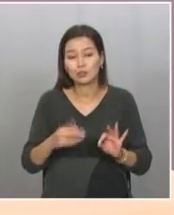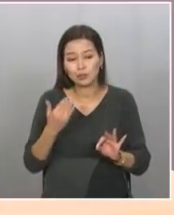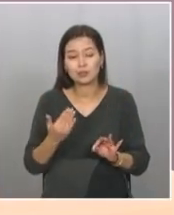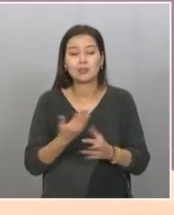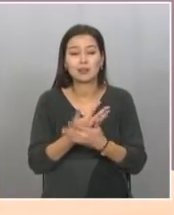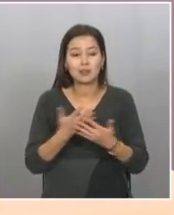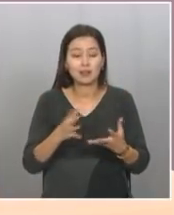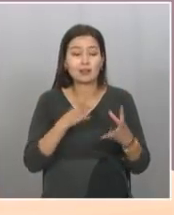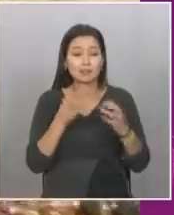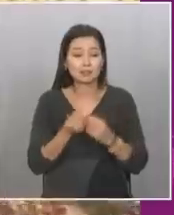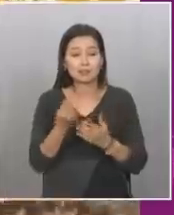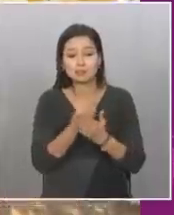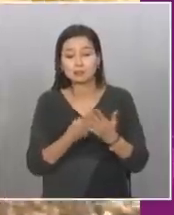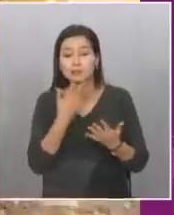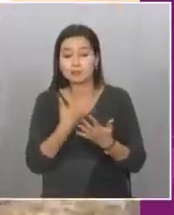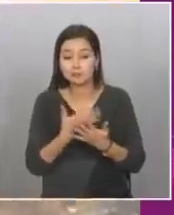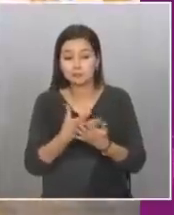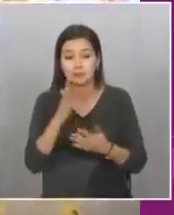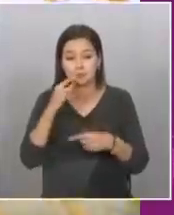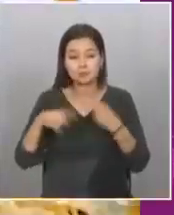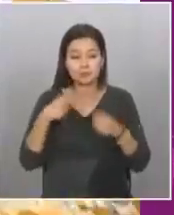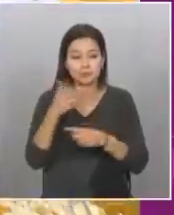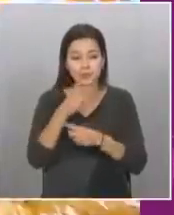суреттей алады деген ойдамын.